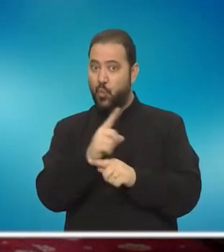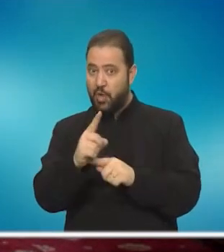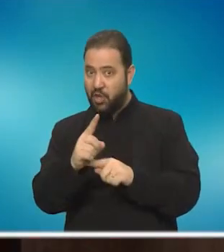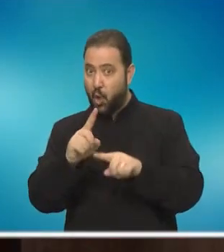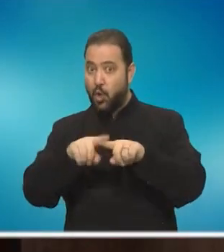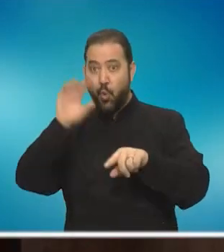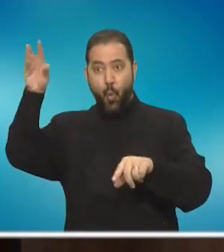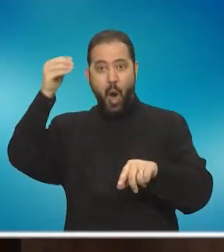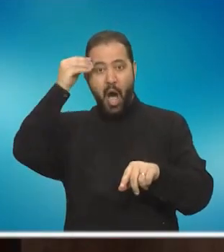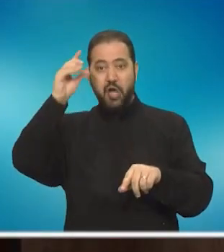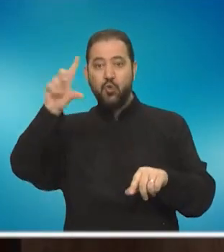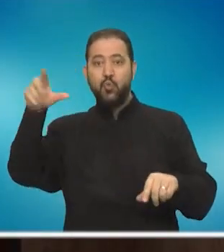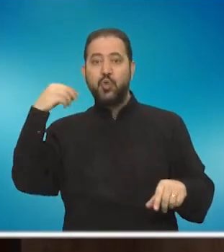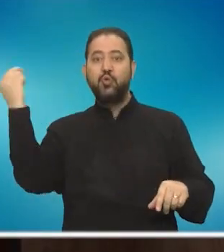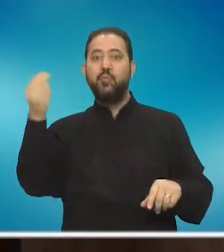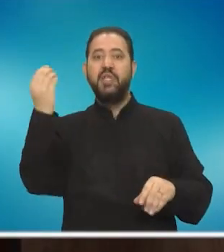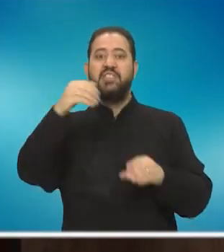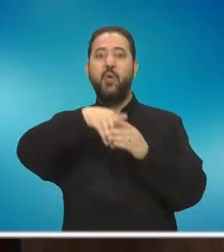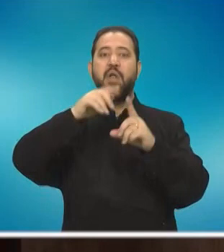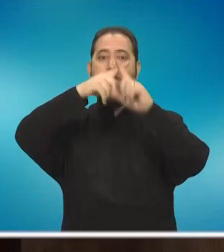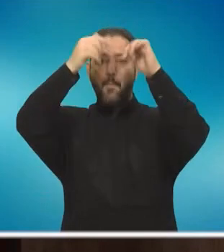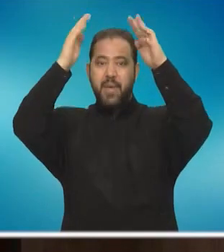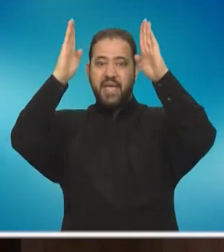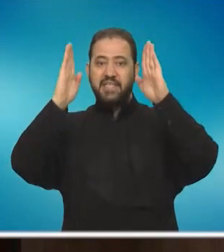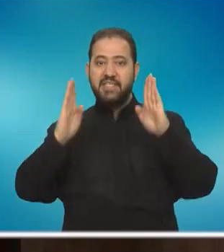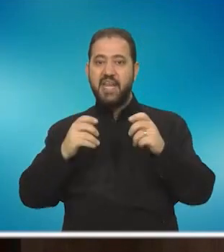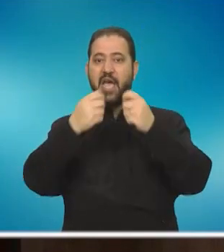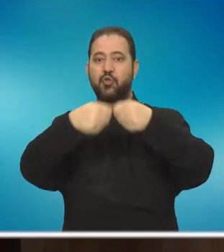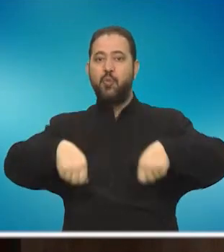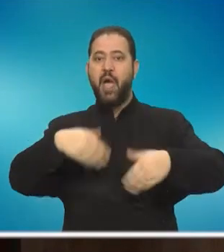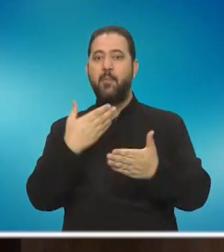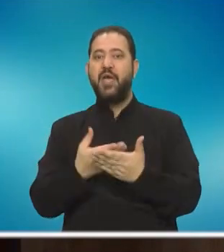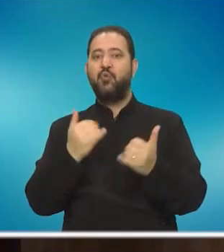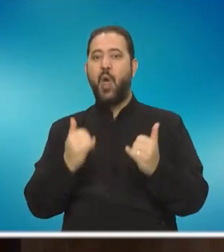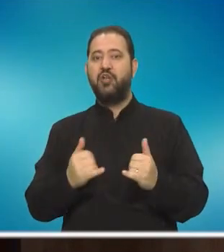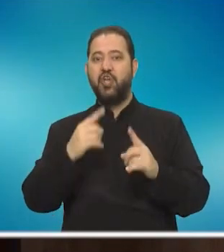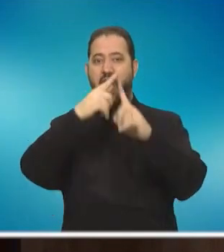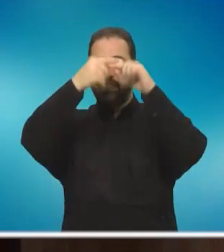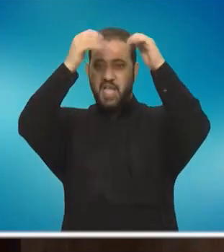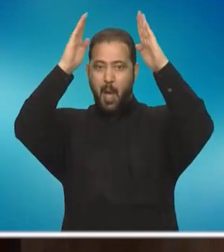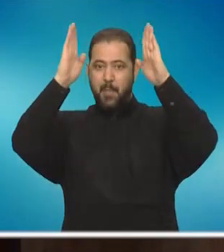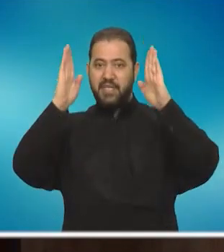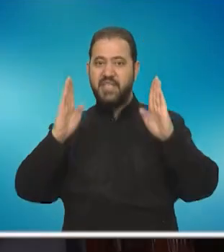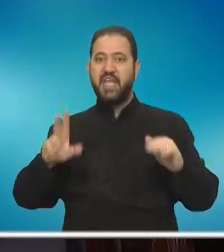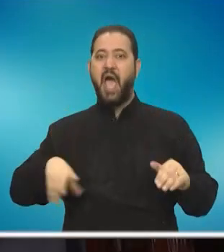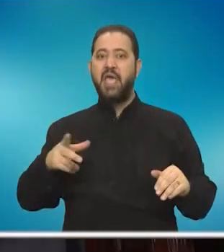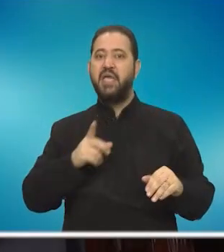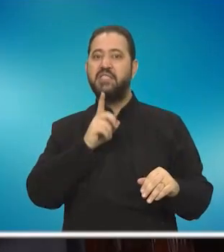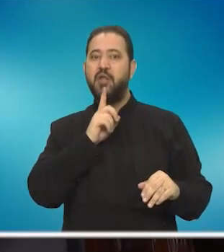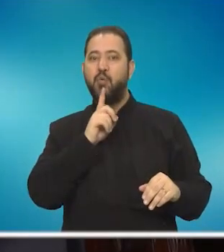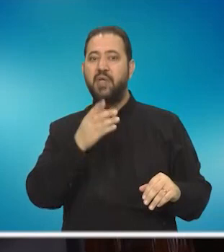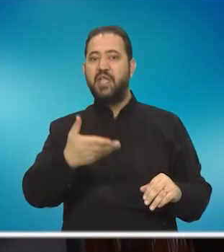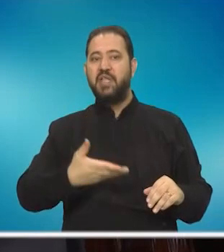Harul Dumnezeesc în Biserica Mântuitorului nostru Iisus Hristos. Tocmai de aceea biserica este numită magistral de